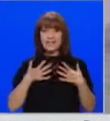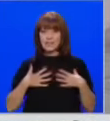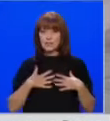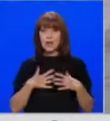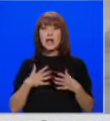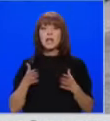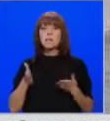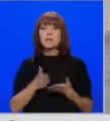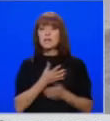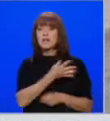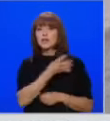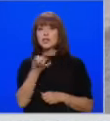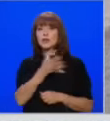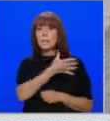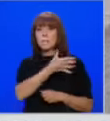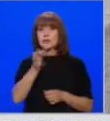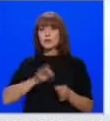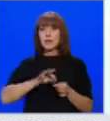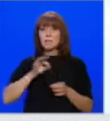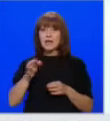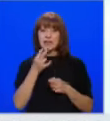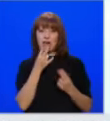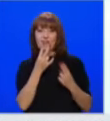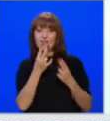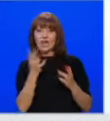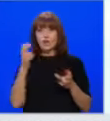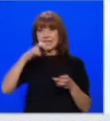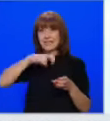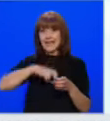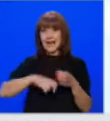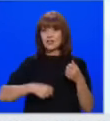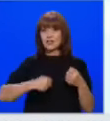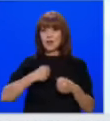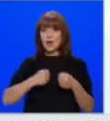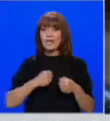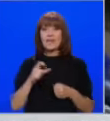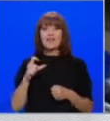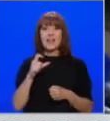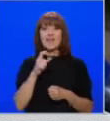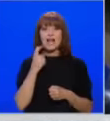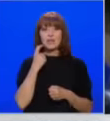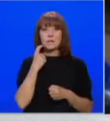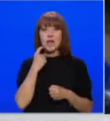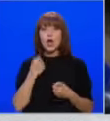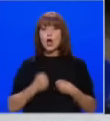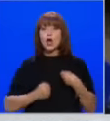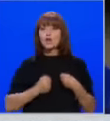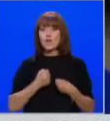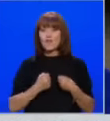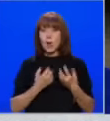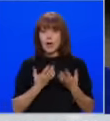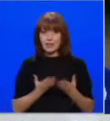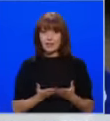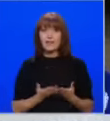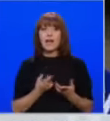да измине около 4-500 метра, като е забелязан да се качва в колата на улица Славянска беседа. Водачът на автомобила